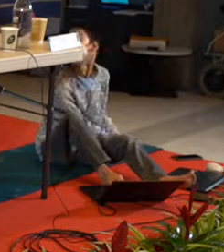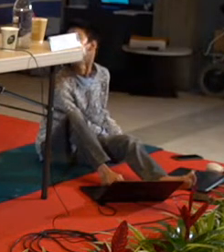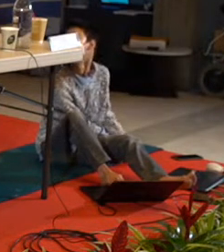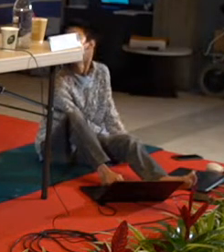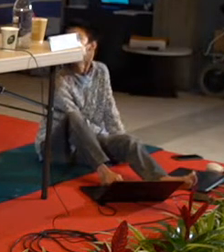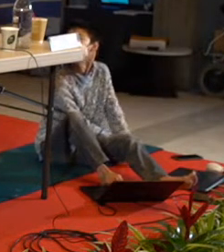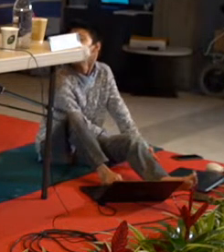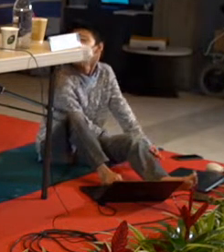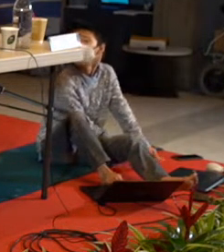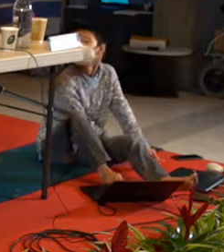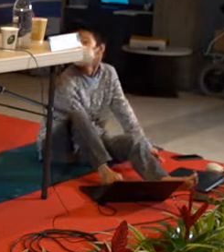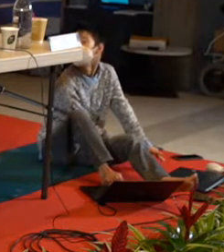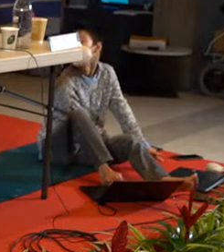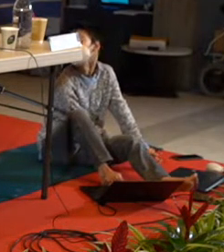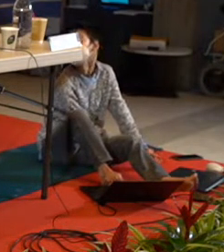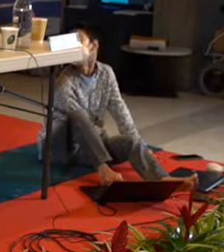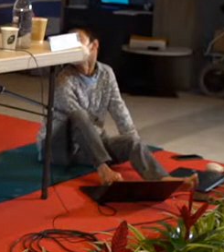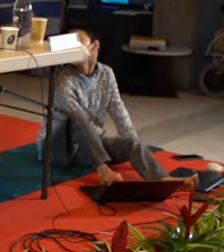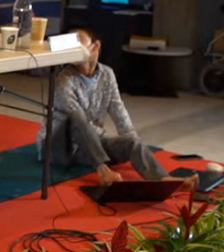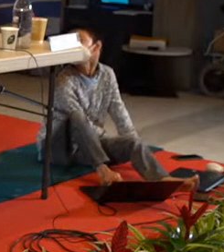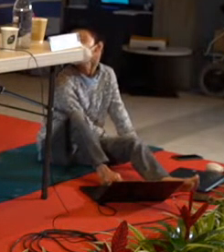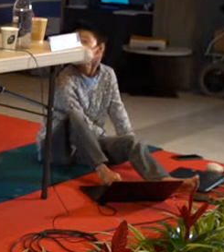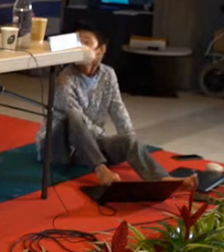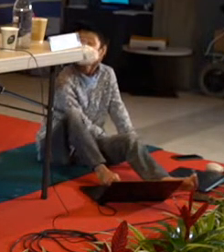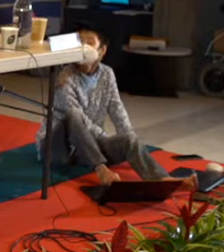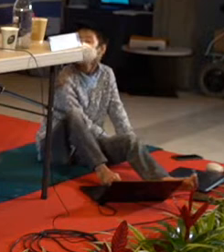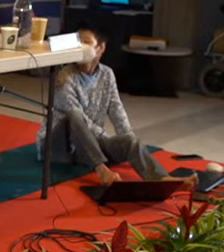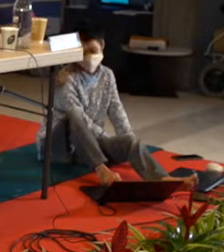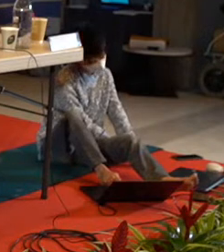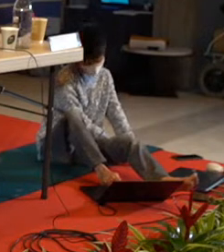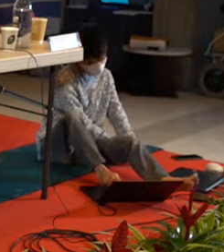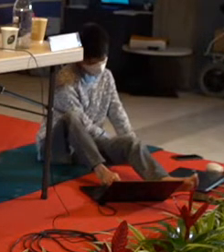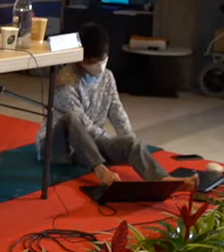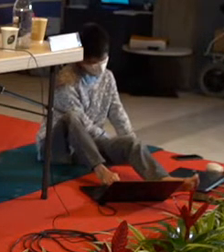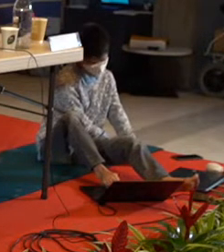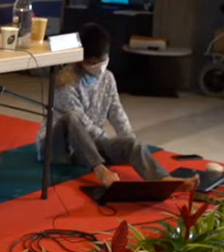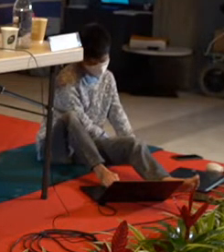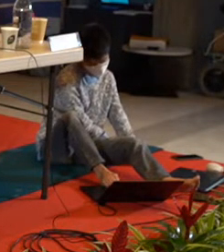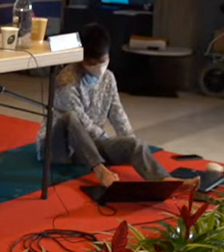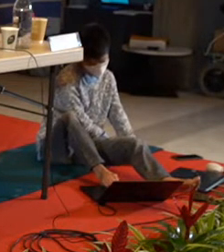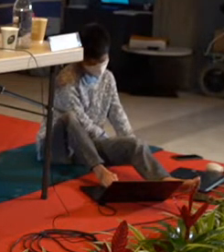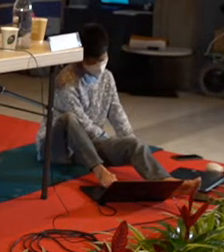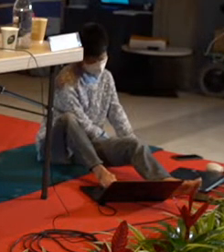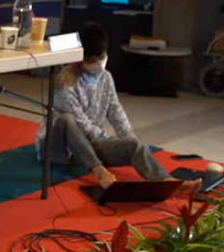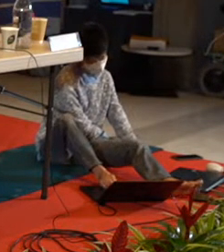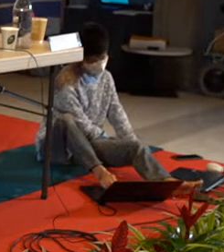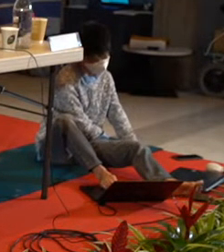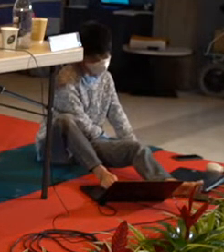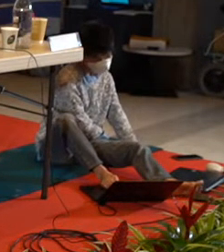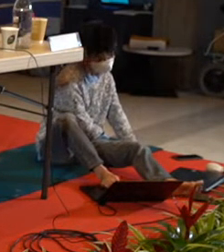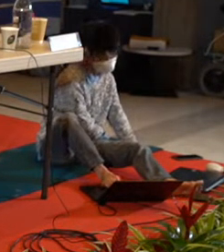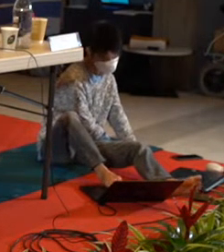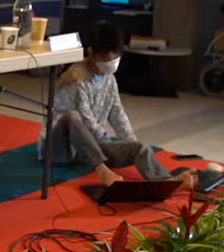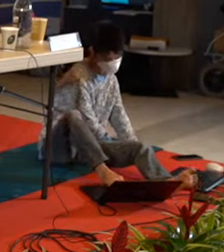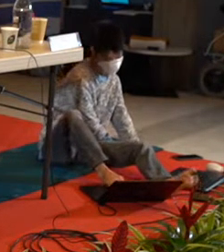nombre, avait un corps déjà bien défini et que j'étais en quête d'une littérature qui dissimulait mon corps et évinçait mon